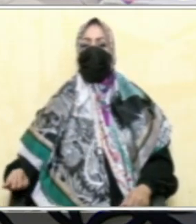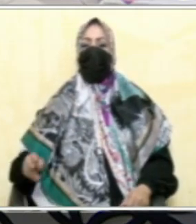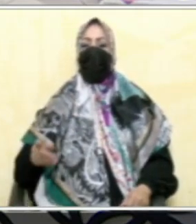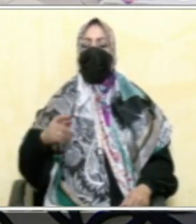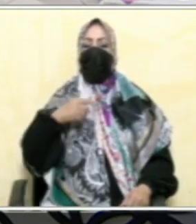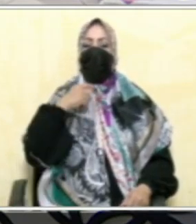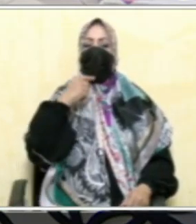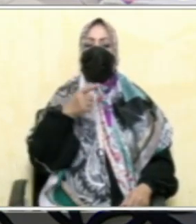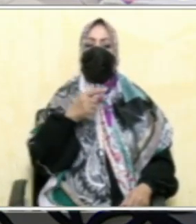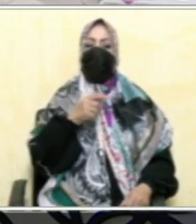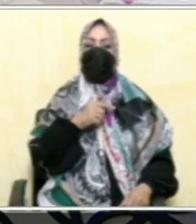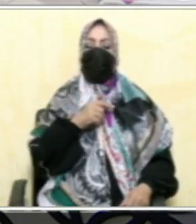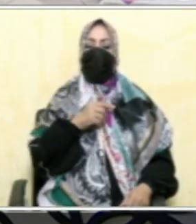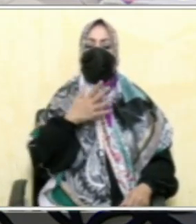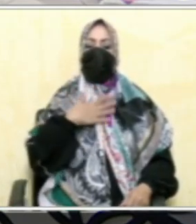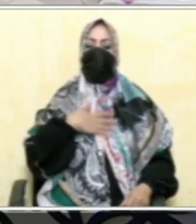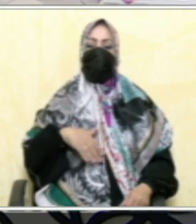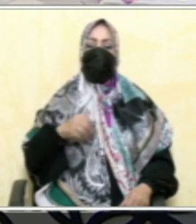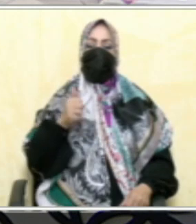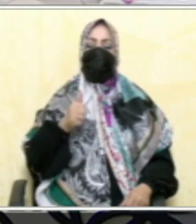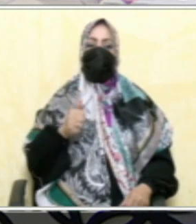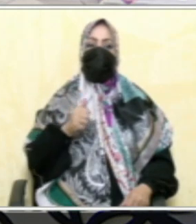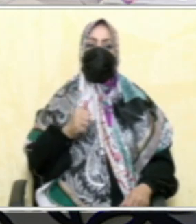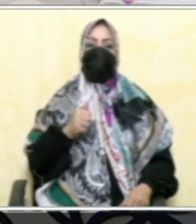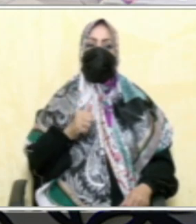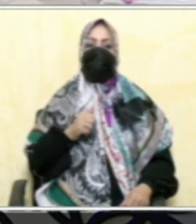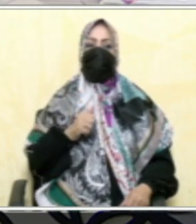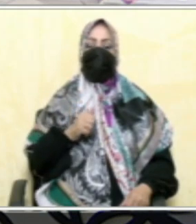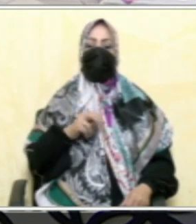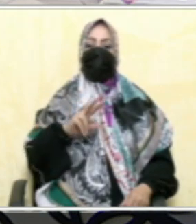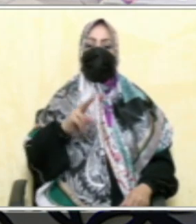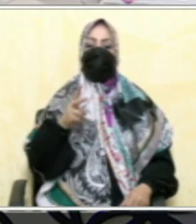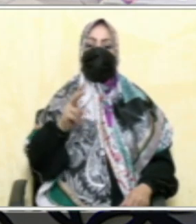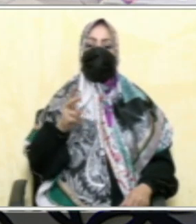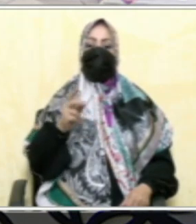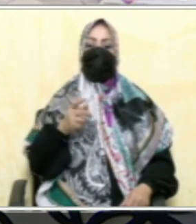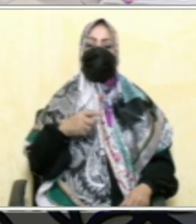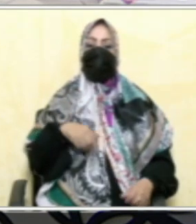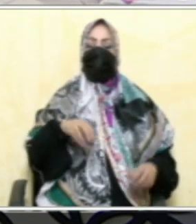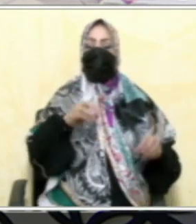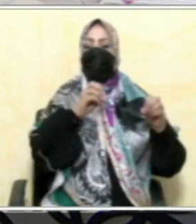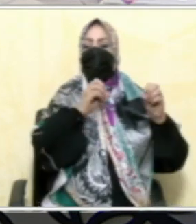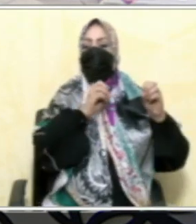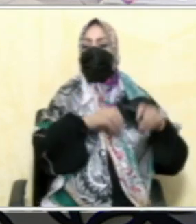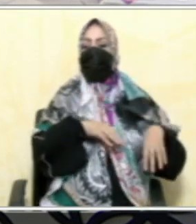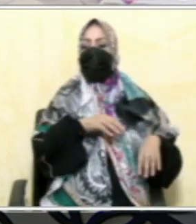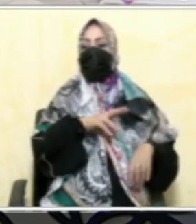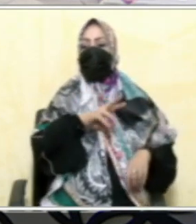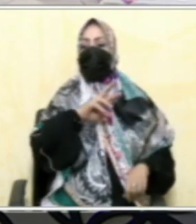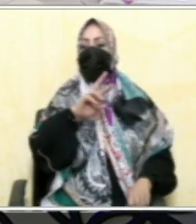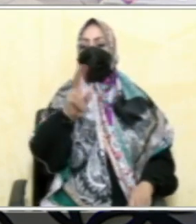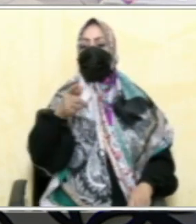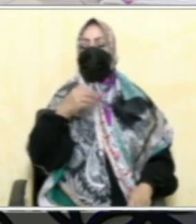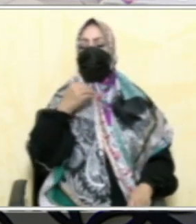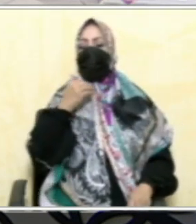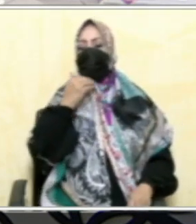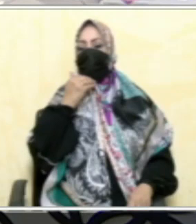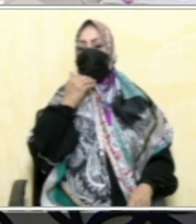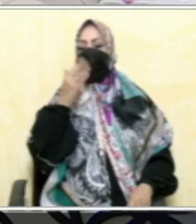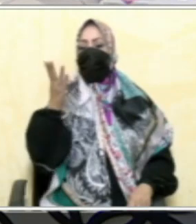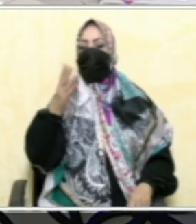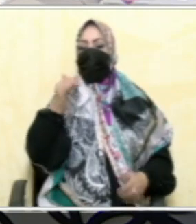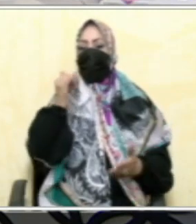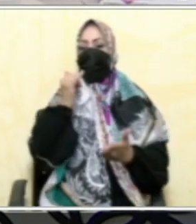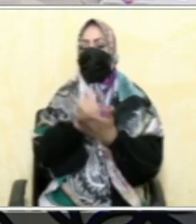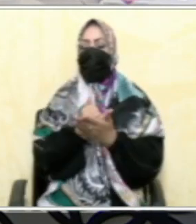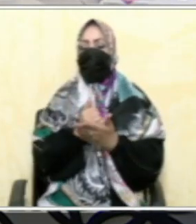فيها في الزنا وفي الرواق. فما حكم ذلك في الاسلام؟ وما وإنما هن الايات الداله على ذلك، وما قال بقوم لوط.